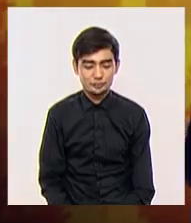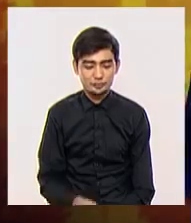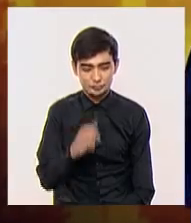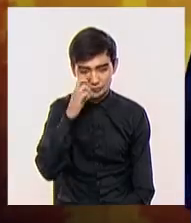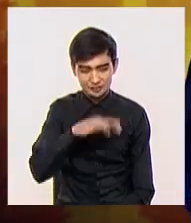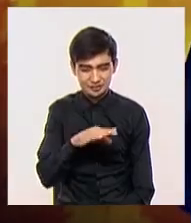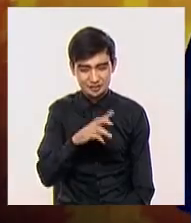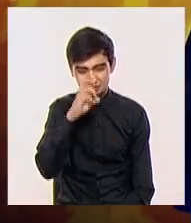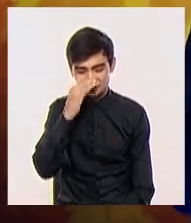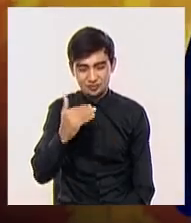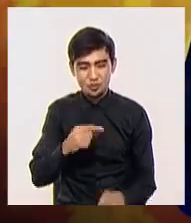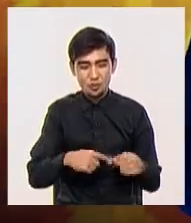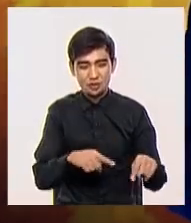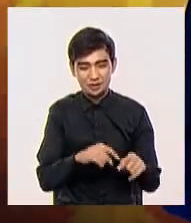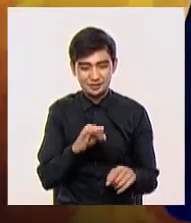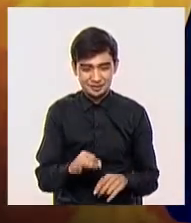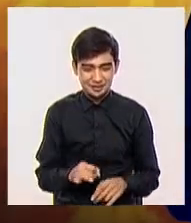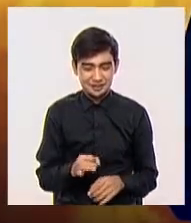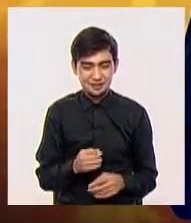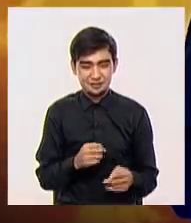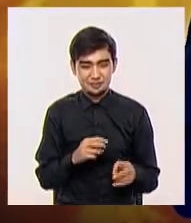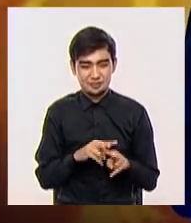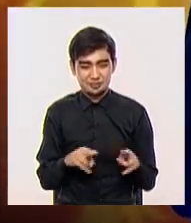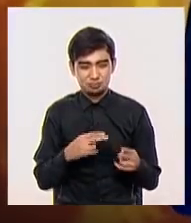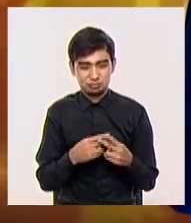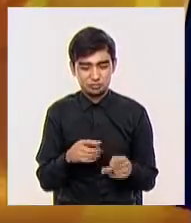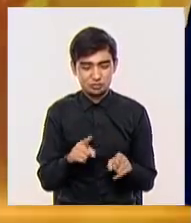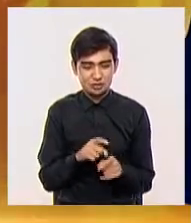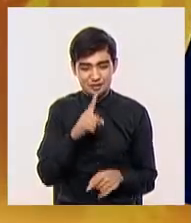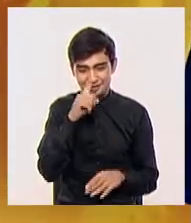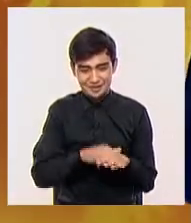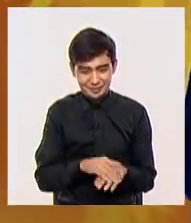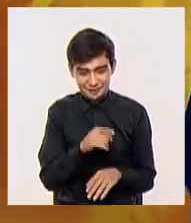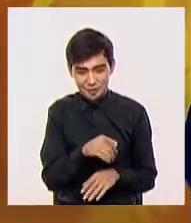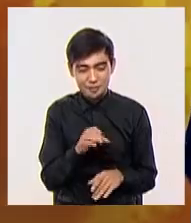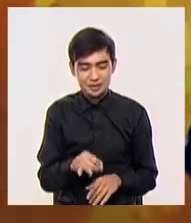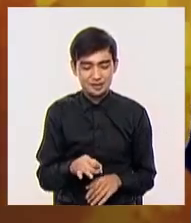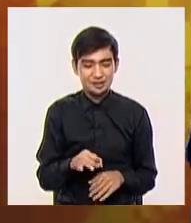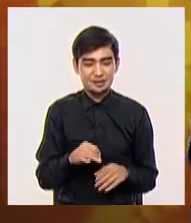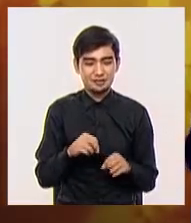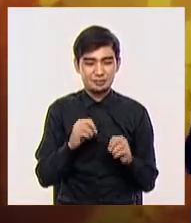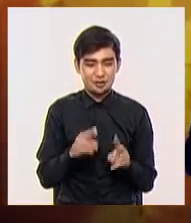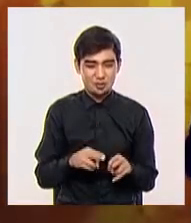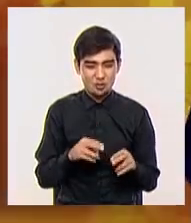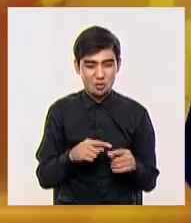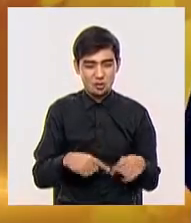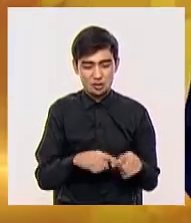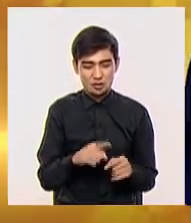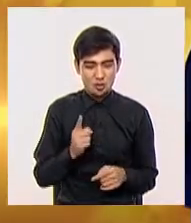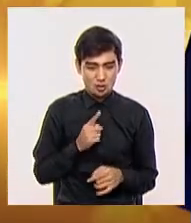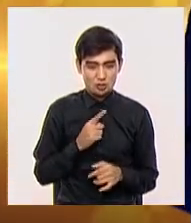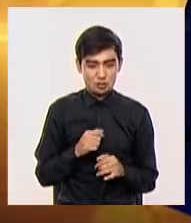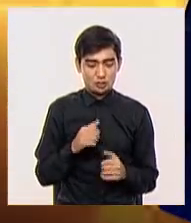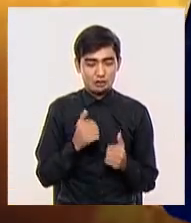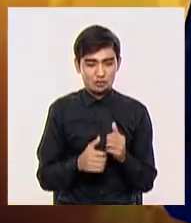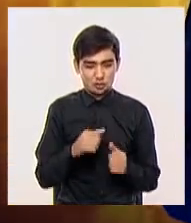Елдегі мемлекеттік органдар алынбас қамалға айналып барады. Әсіресе, әкімдіктер мен құқық қорғау органдары жылдан жылға күзеттерін күшейтіп